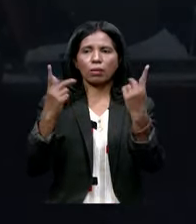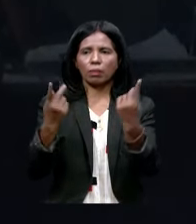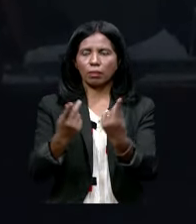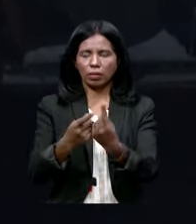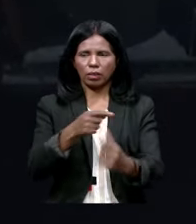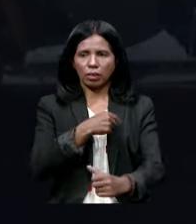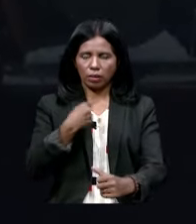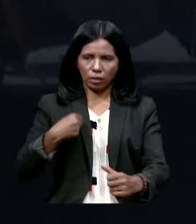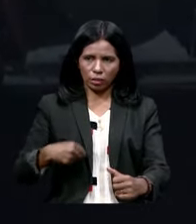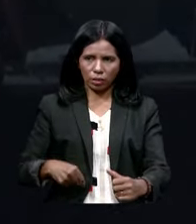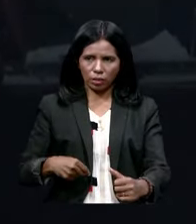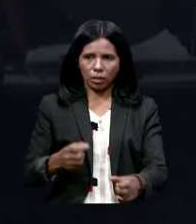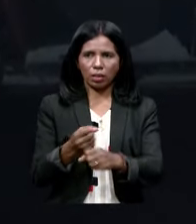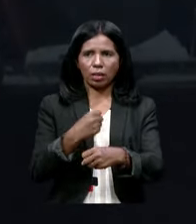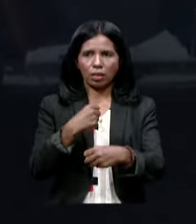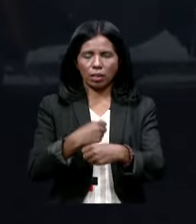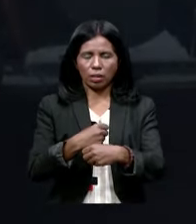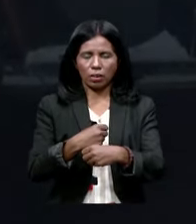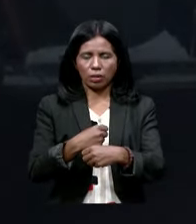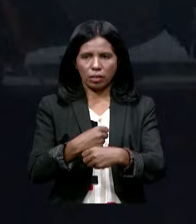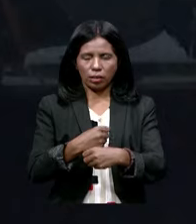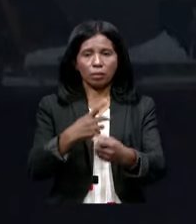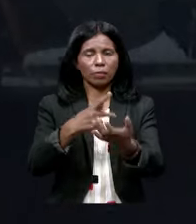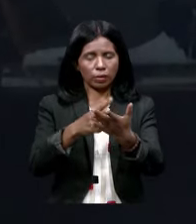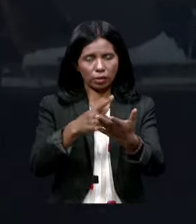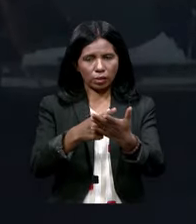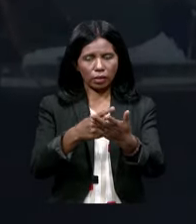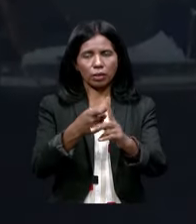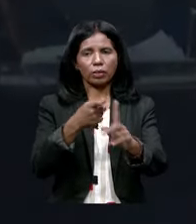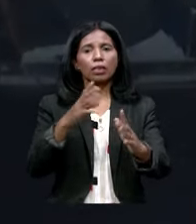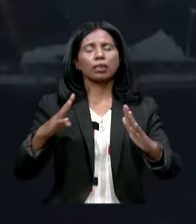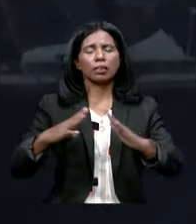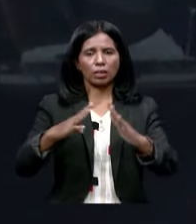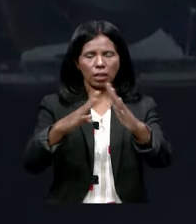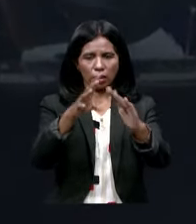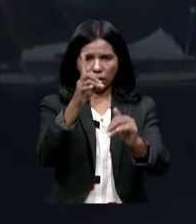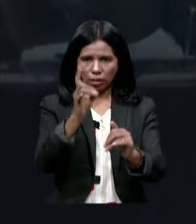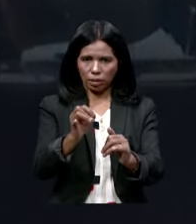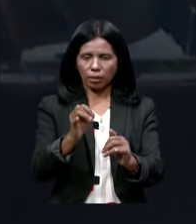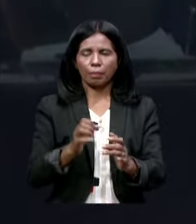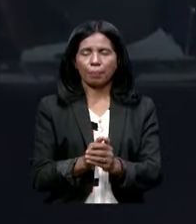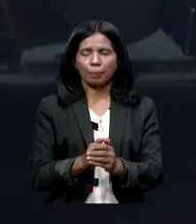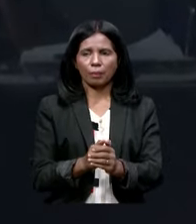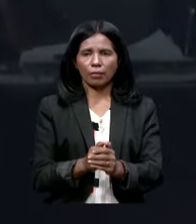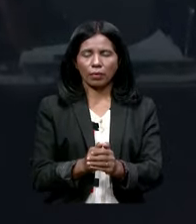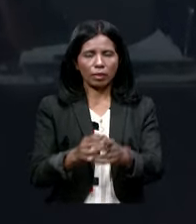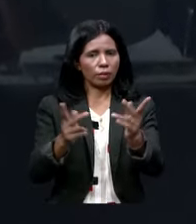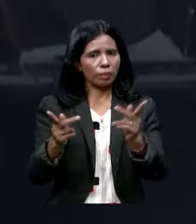Chinese Harbour maka halau helahnya ne prozitu ne iha sira di laran iha area